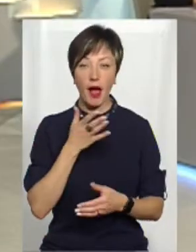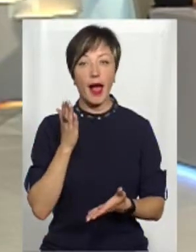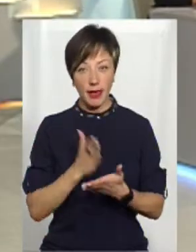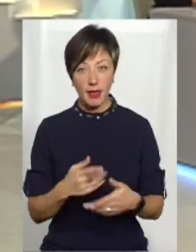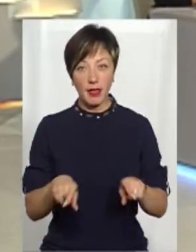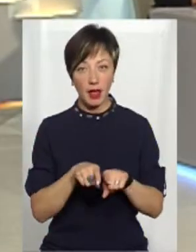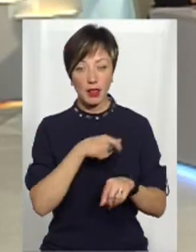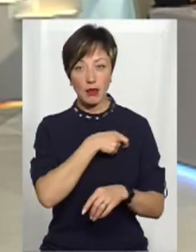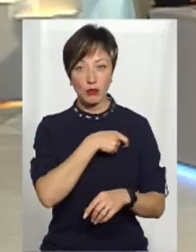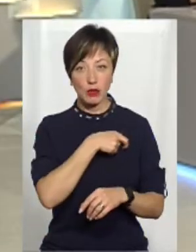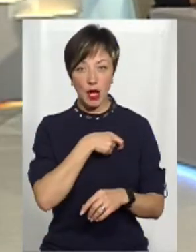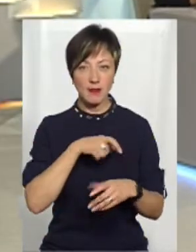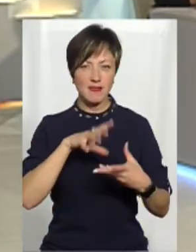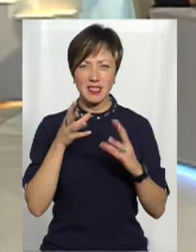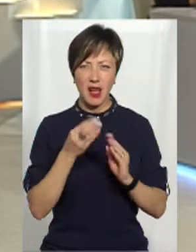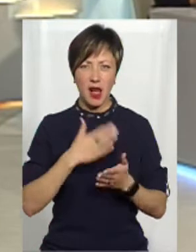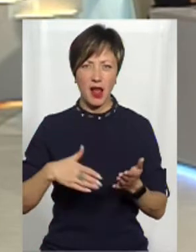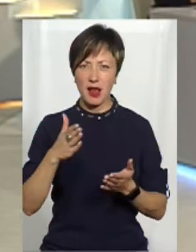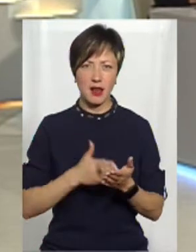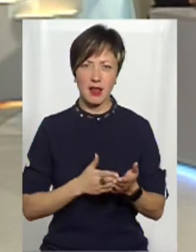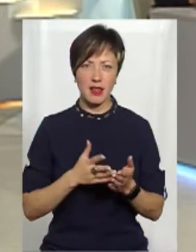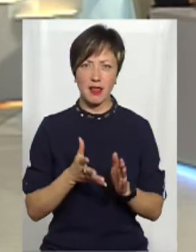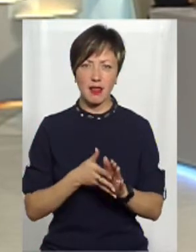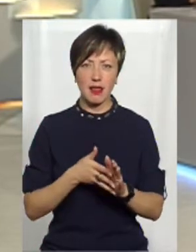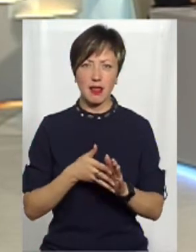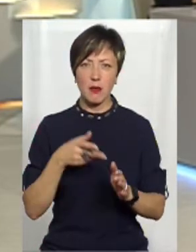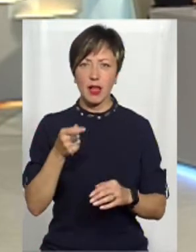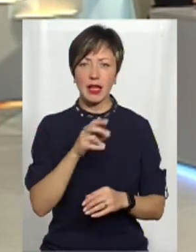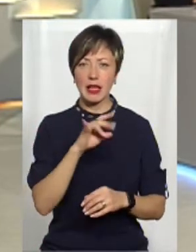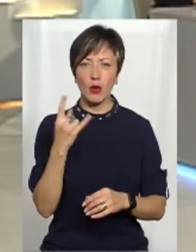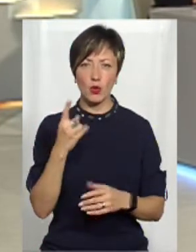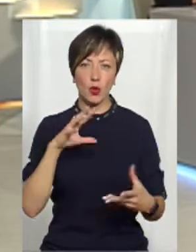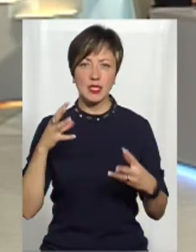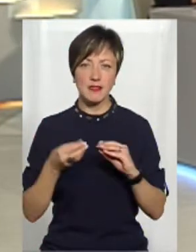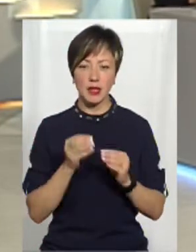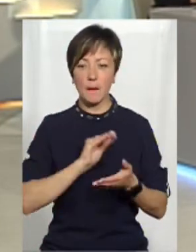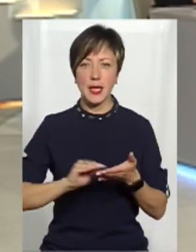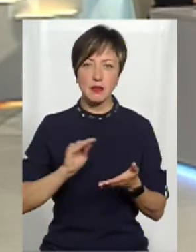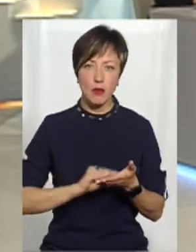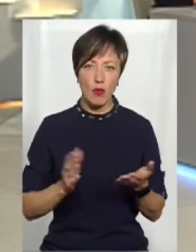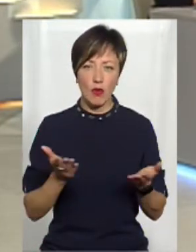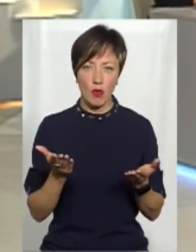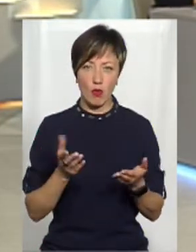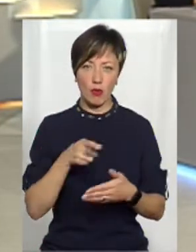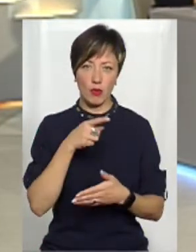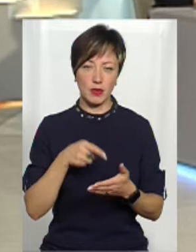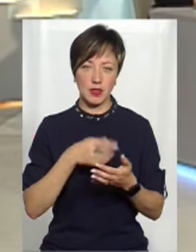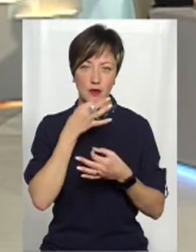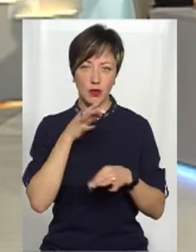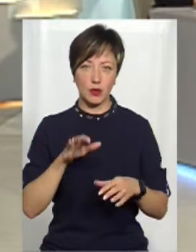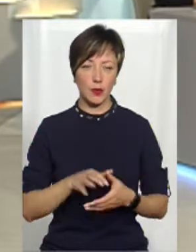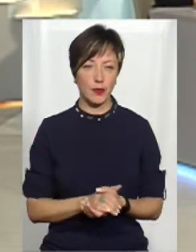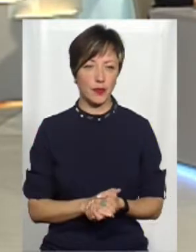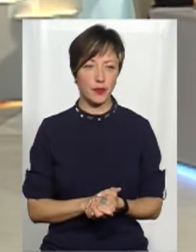які взагалі навіть не подавали ні одного звіту письмового, якого завгодно.